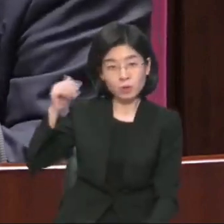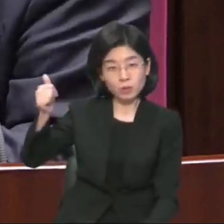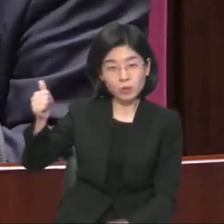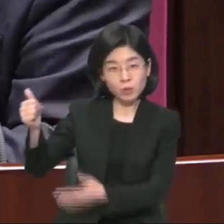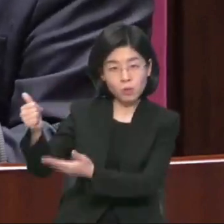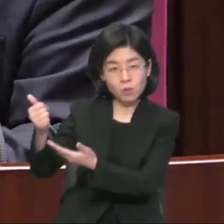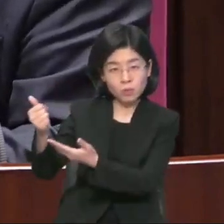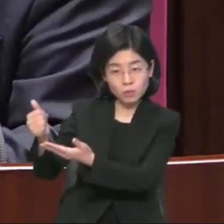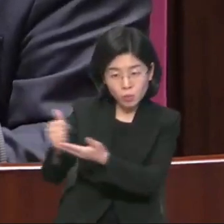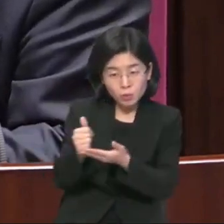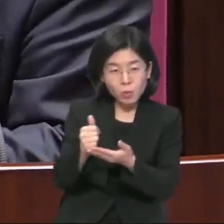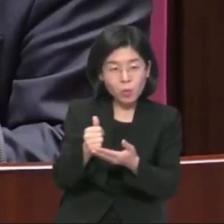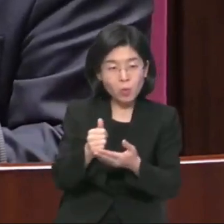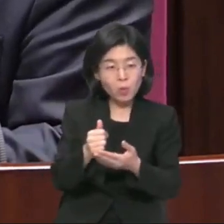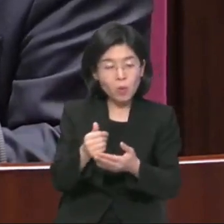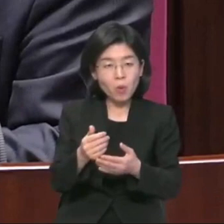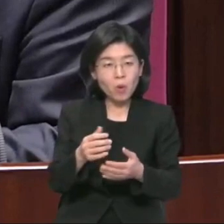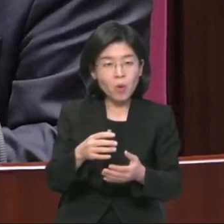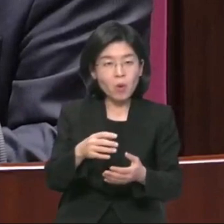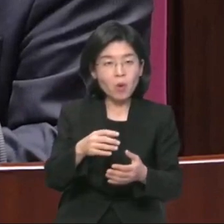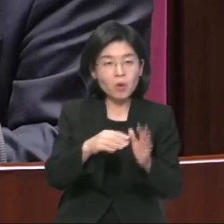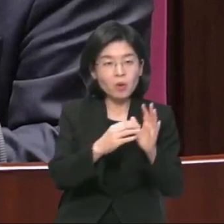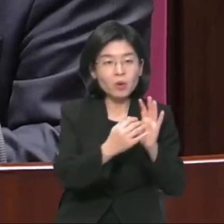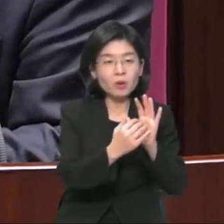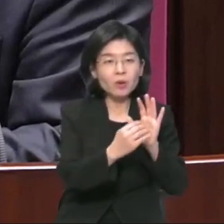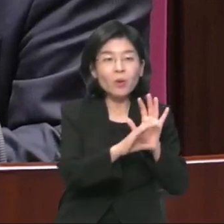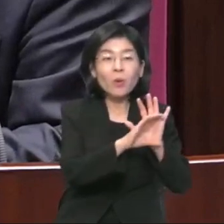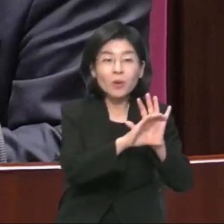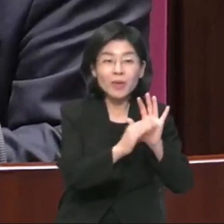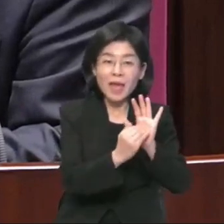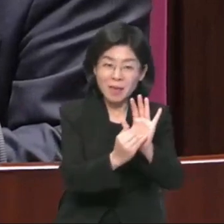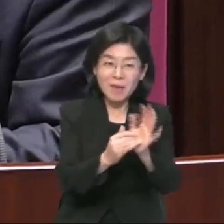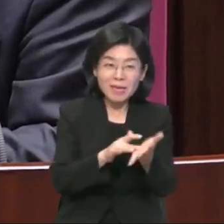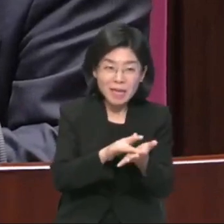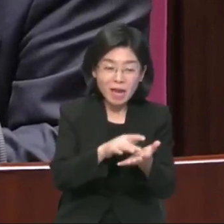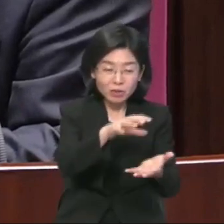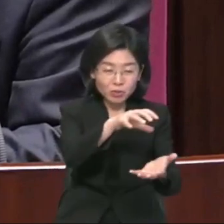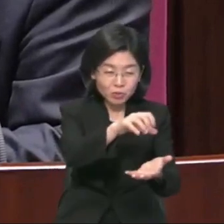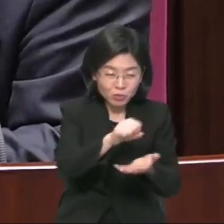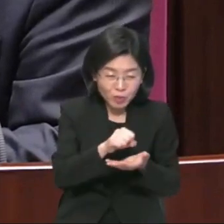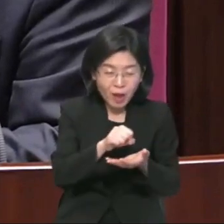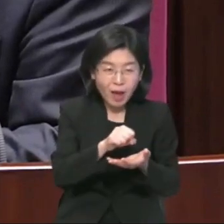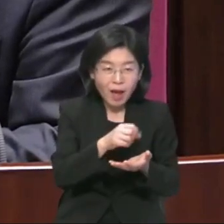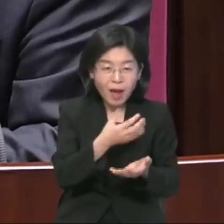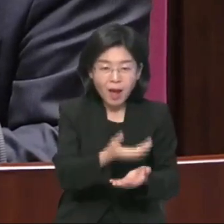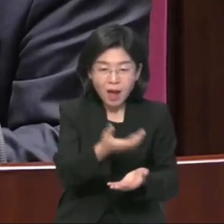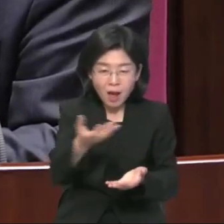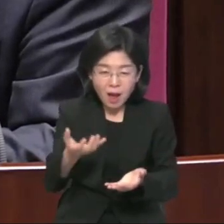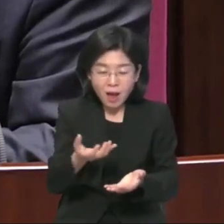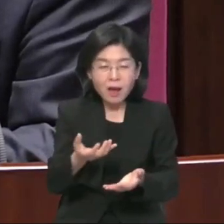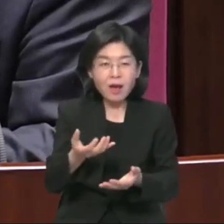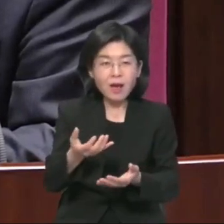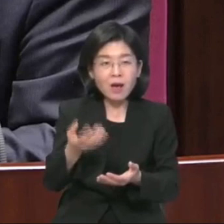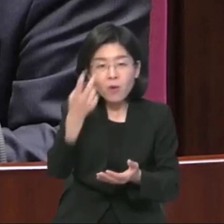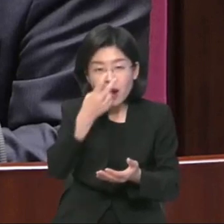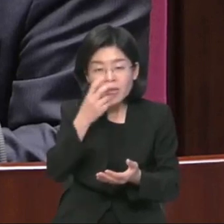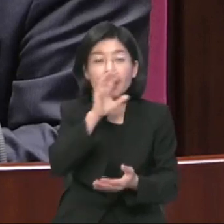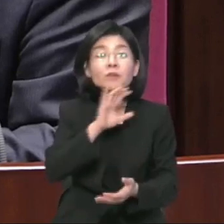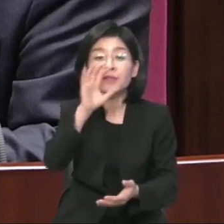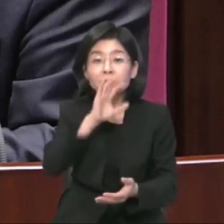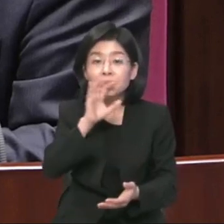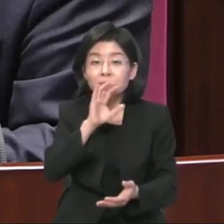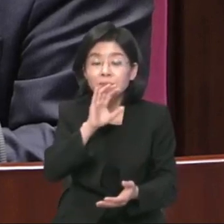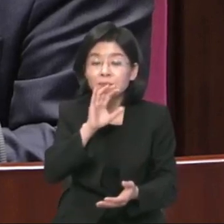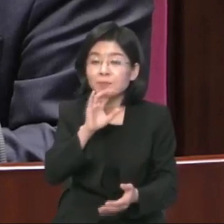모시고 예행 연습하고 훈련을 했던데 어떻게 잘 됐습니까? 예, 저희들이 이제 대통령님 모시고 이제 하시기